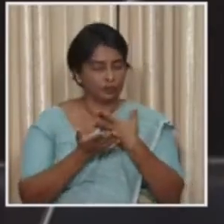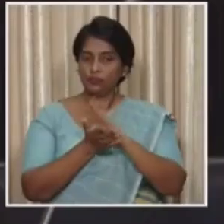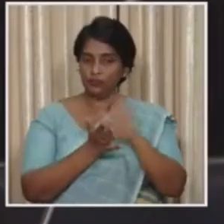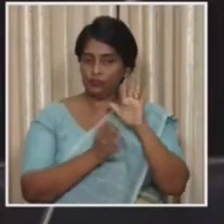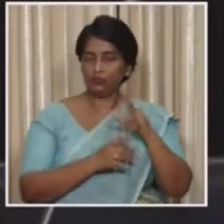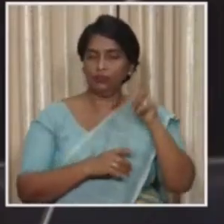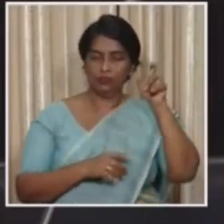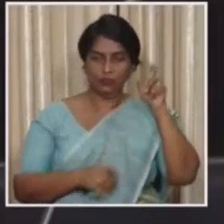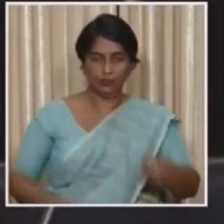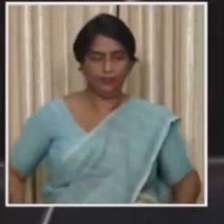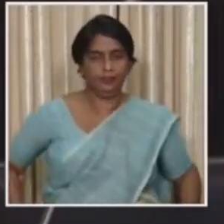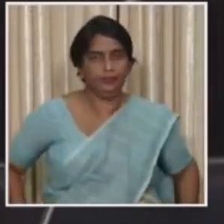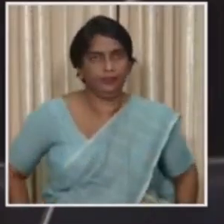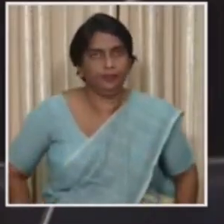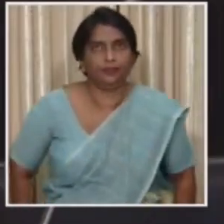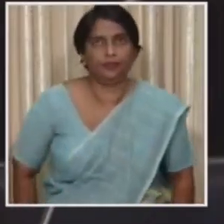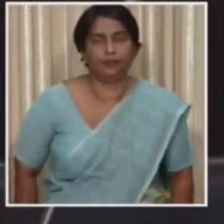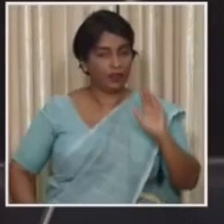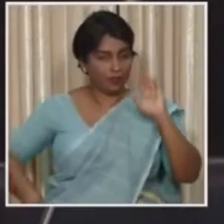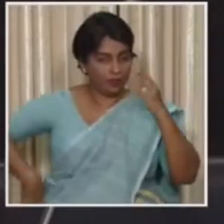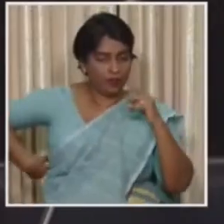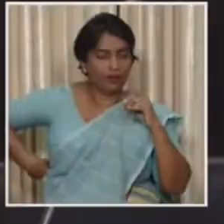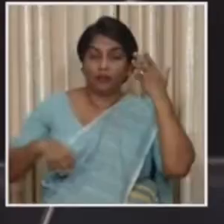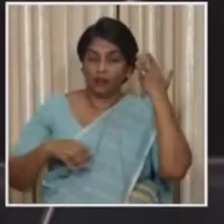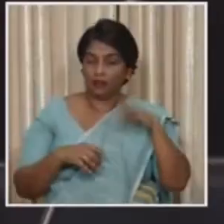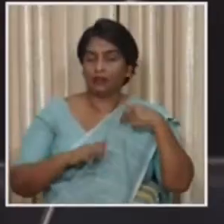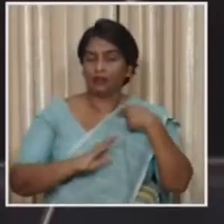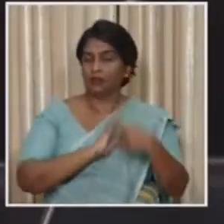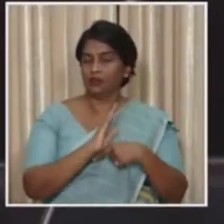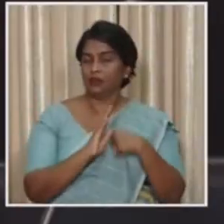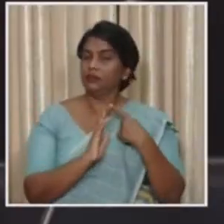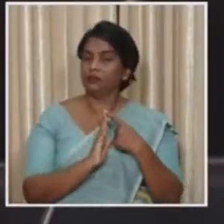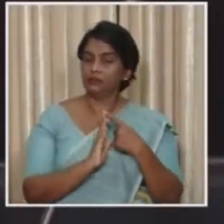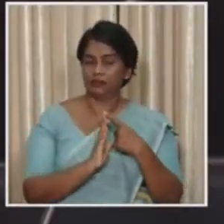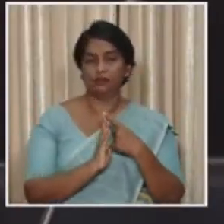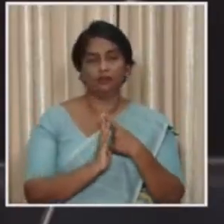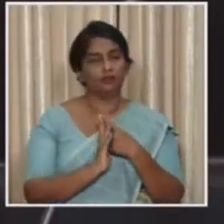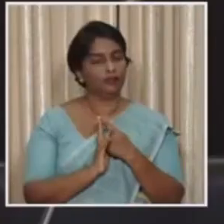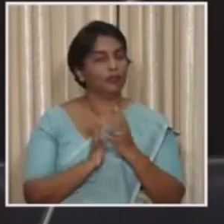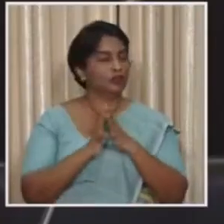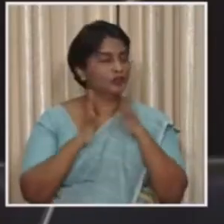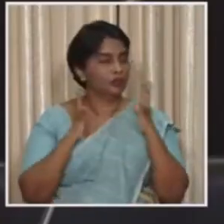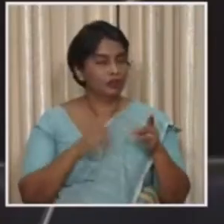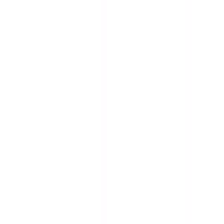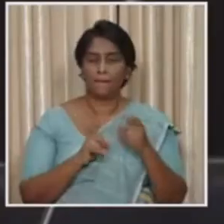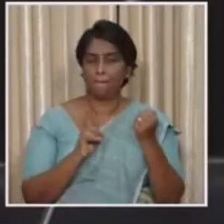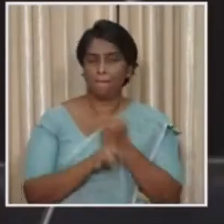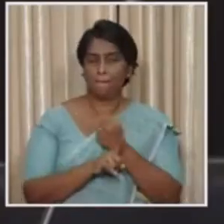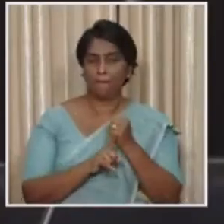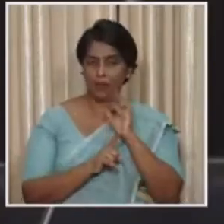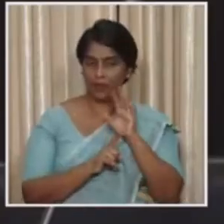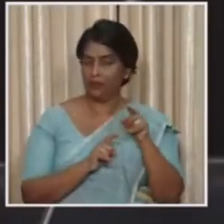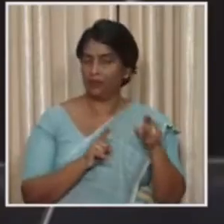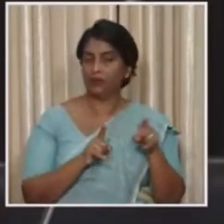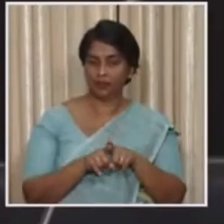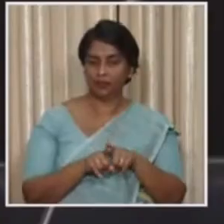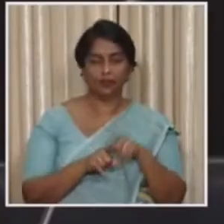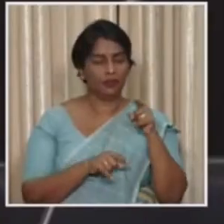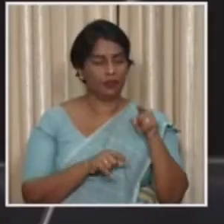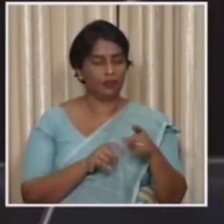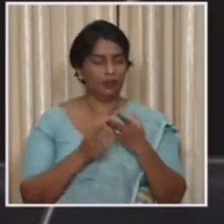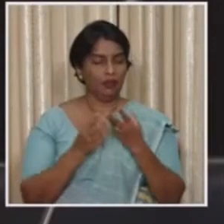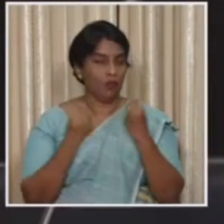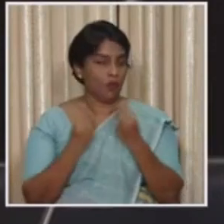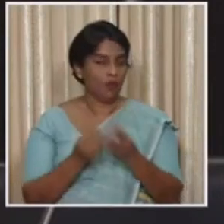நாட்டுக்கு ஒரு பெரிய நஷ்டத்தை ஏற்படுத்தி இருக்கிறது எனவே அவருடைய குடும்பத்தினர்கள் உறவினர்கள் ஆதரவாளர்களுக்கு